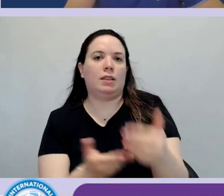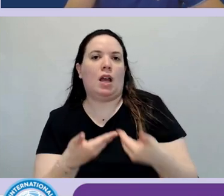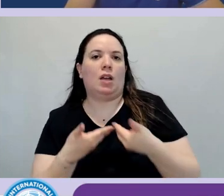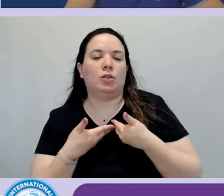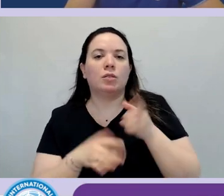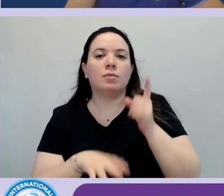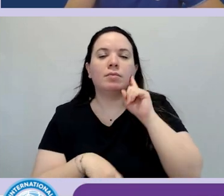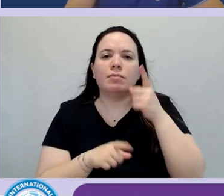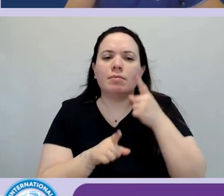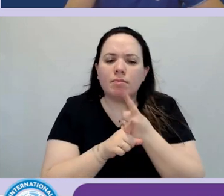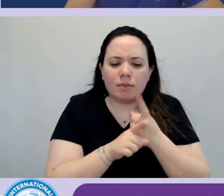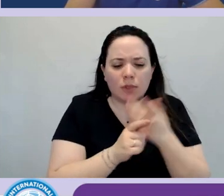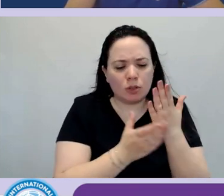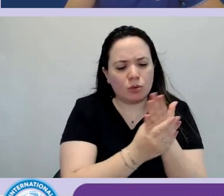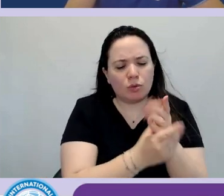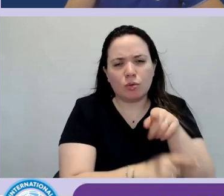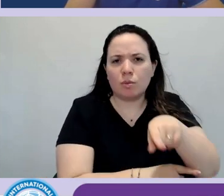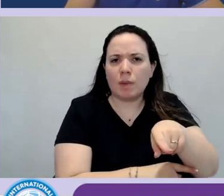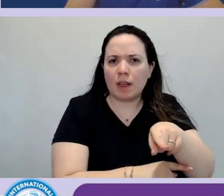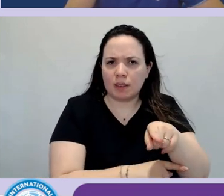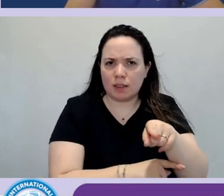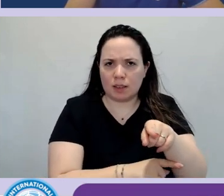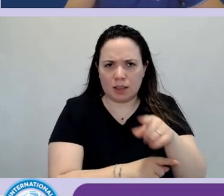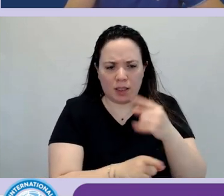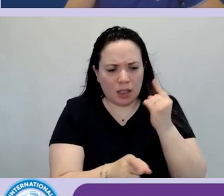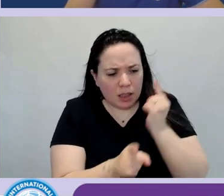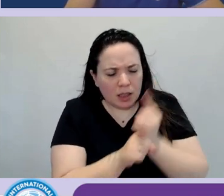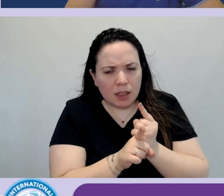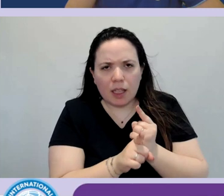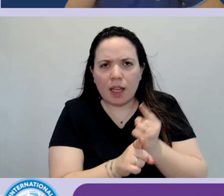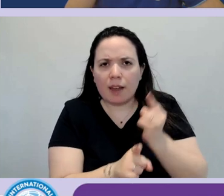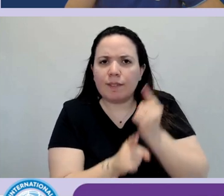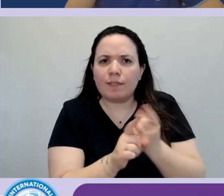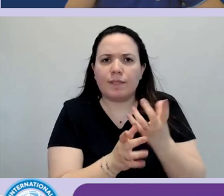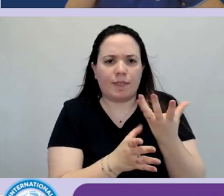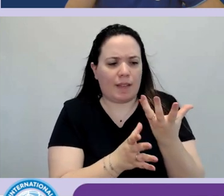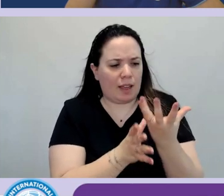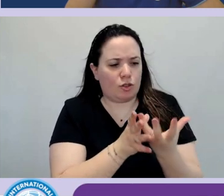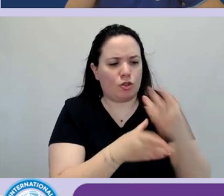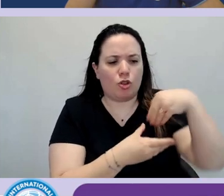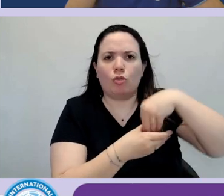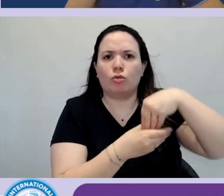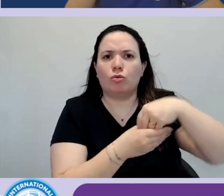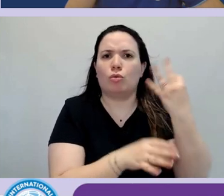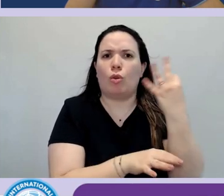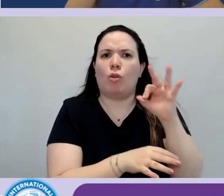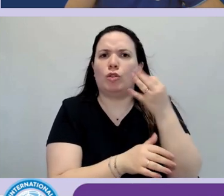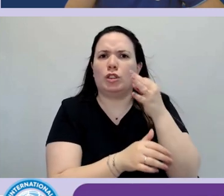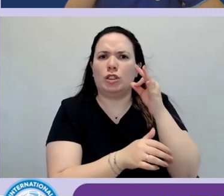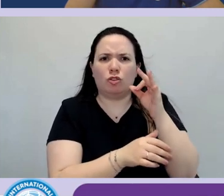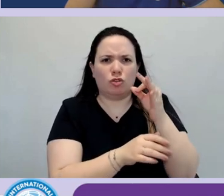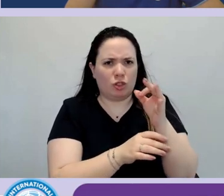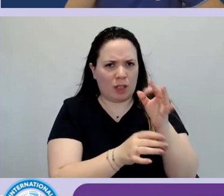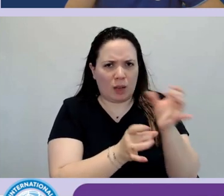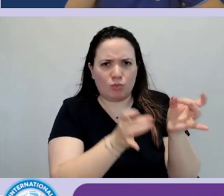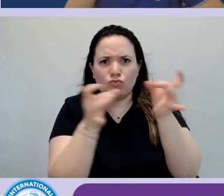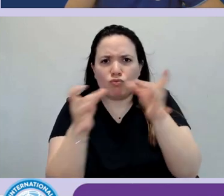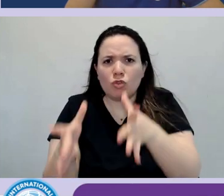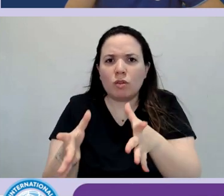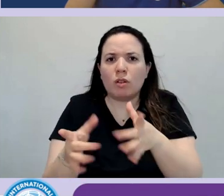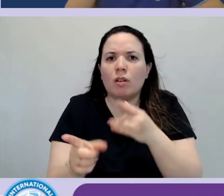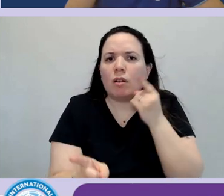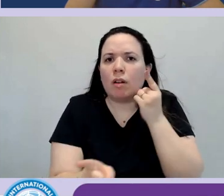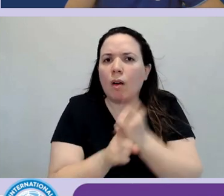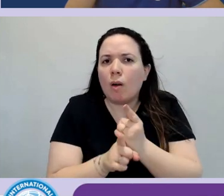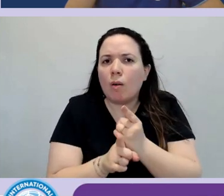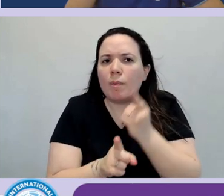bisogno di un documento che deve rispettare fedelmente il contenuto originale ho bisogno